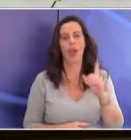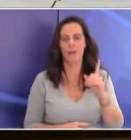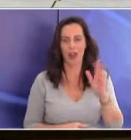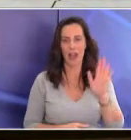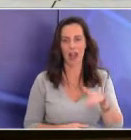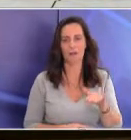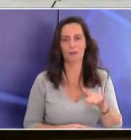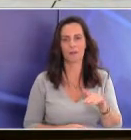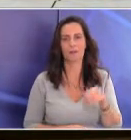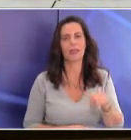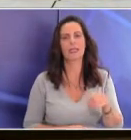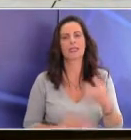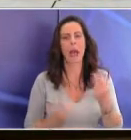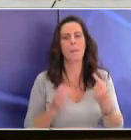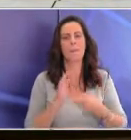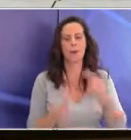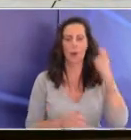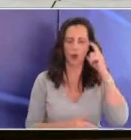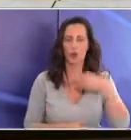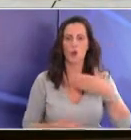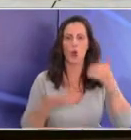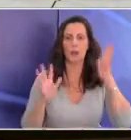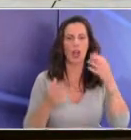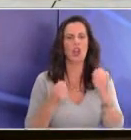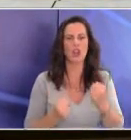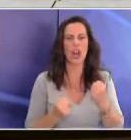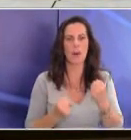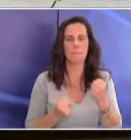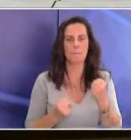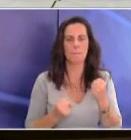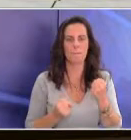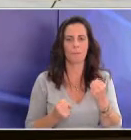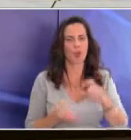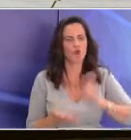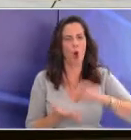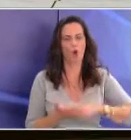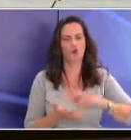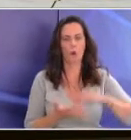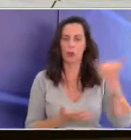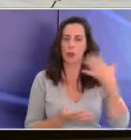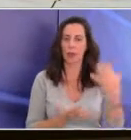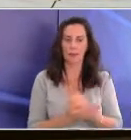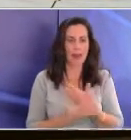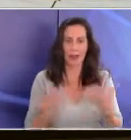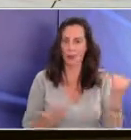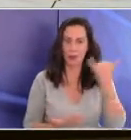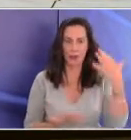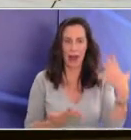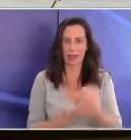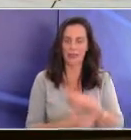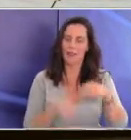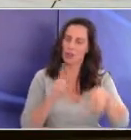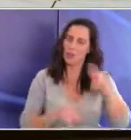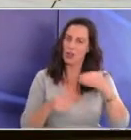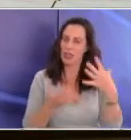גם אסור, זה כאילו הרבה פעמים אני חושב שאנחנו יותר מדי נוקשים ויותר מדי קשים ודורשים כל הזמן הצלחות, אין כל הזמן הצלחות, יש